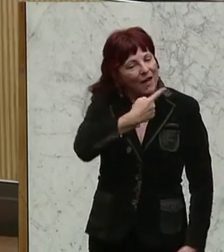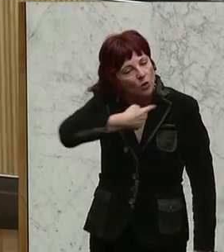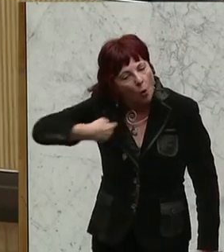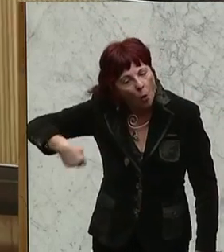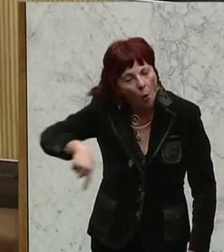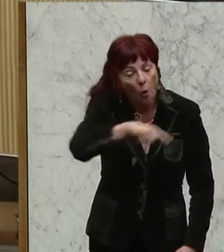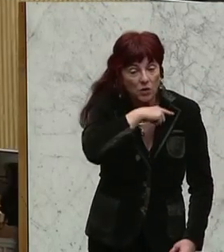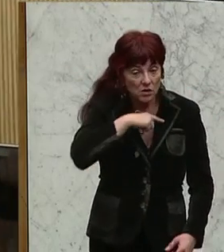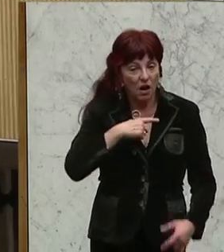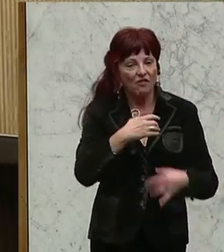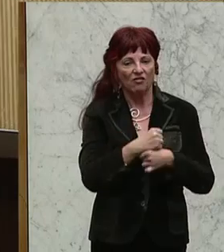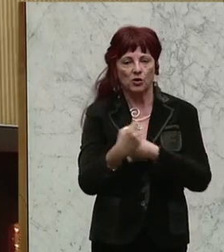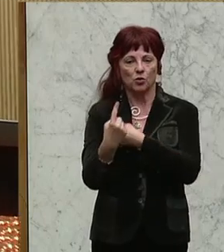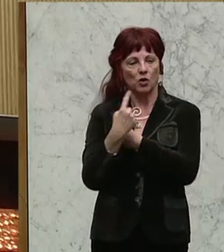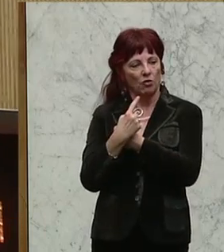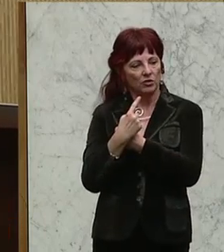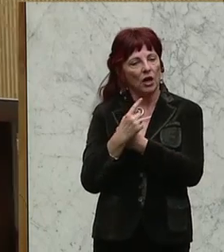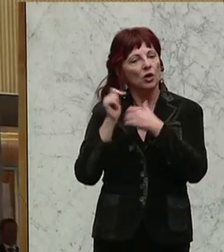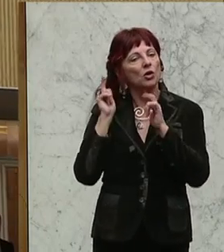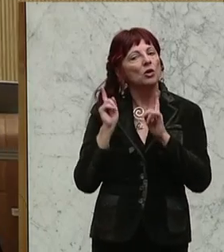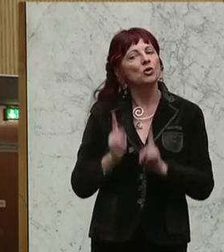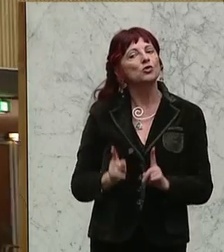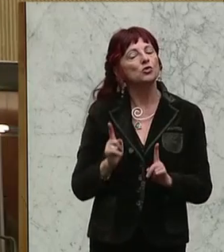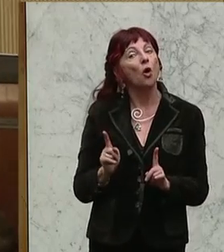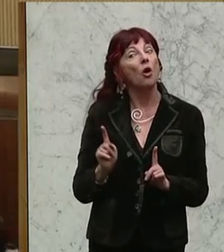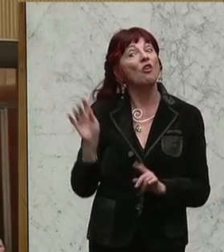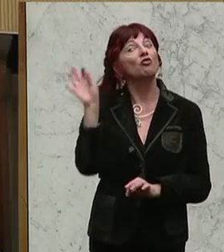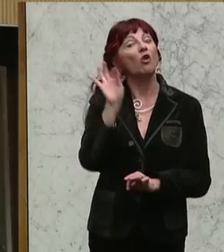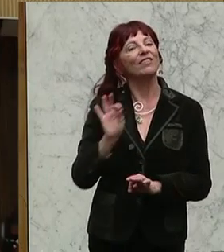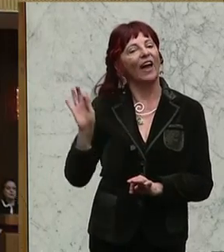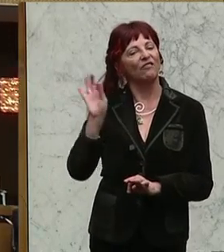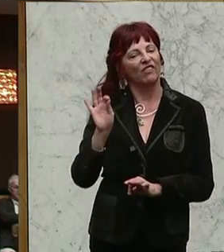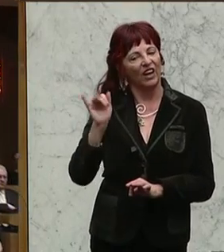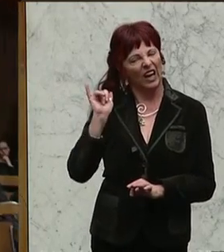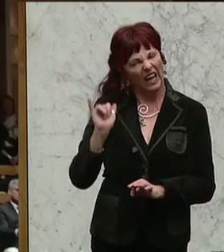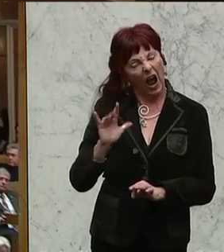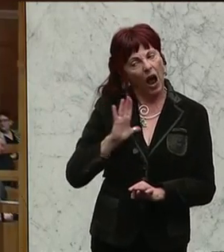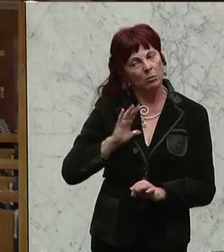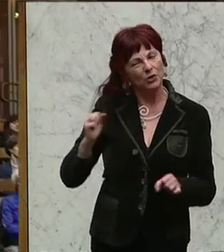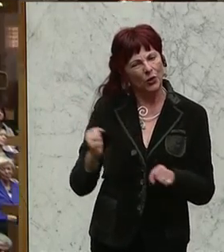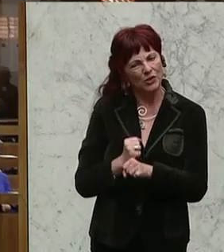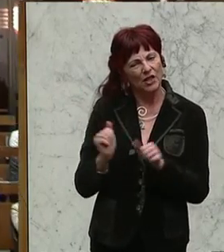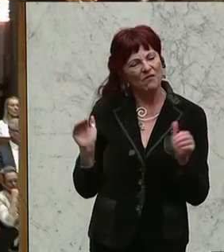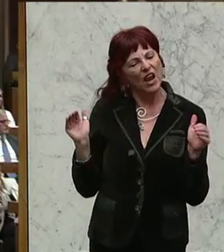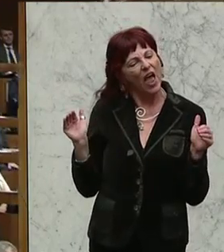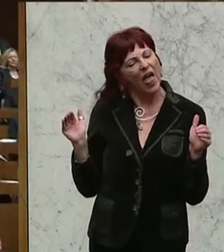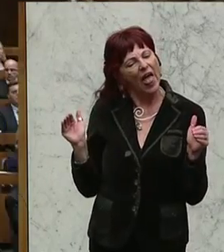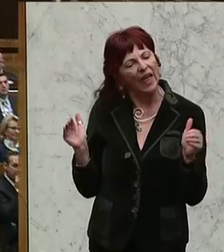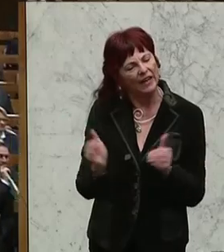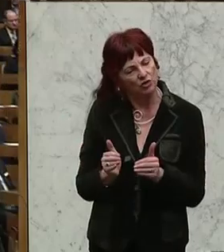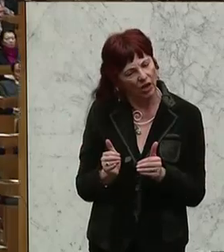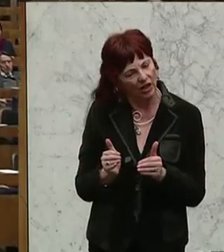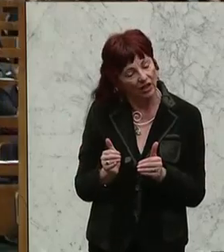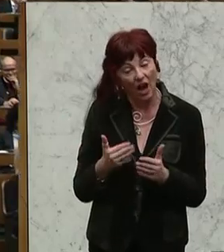unseres verfassungsauftrages wird aber gezügelt eingeschränkt durch bislang